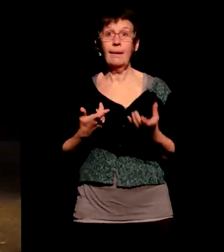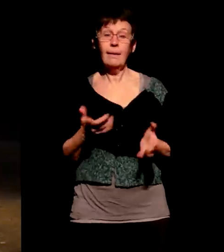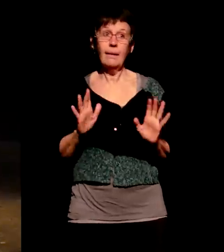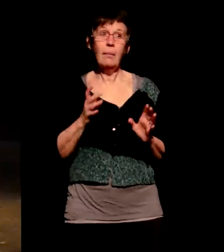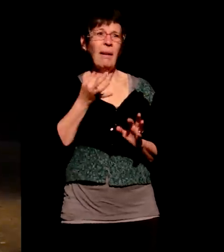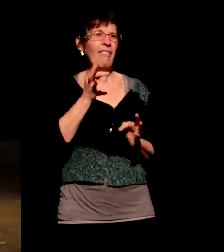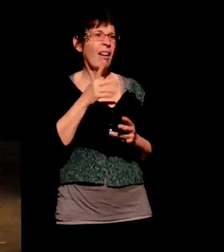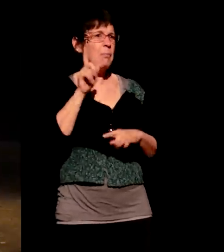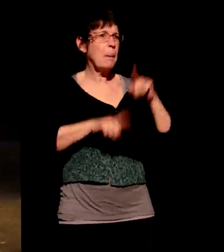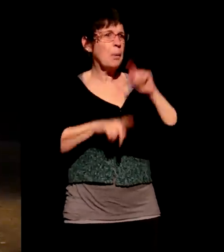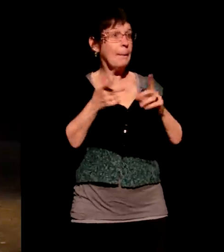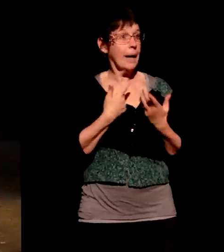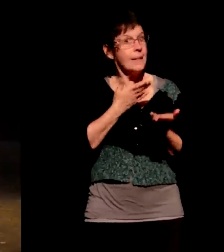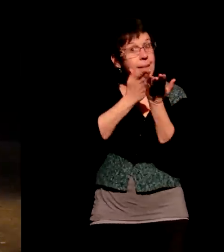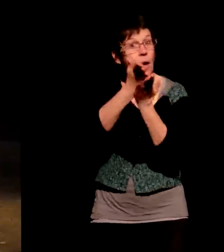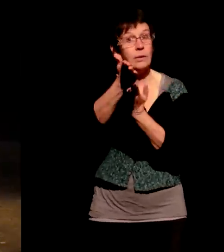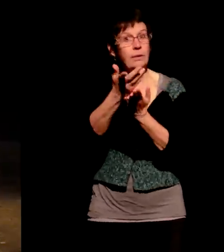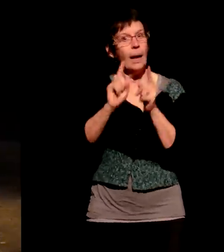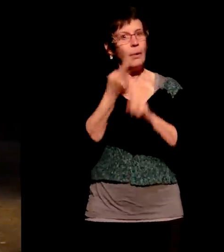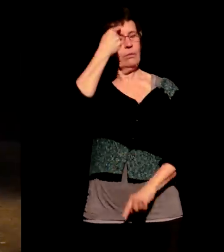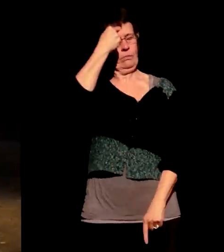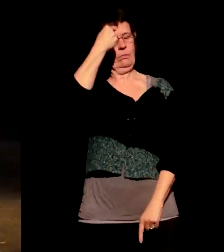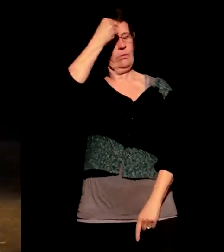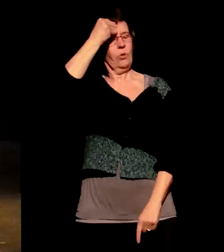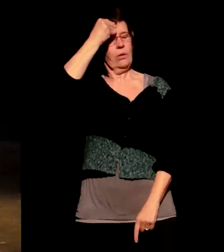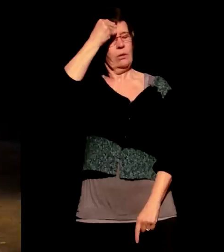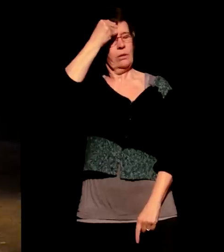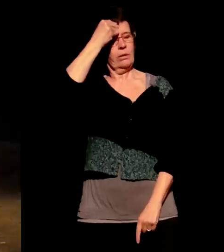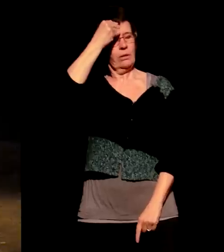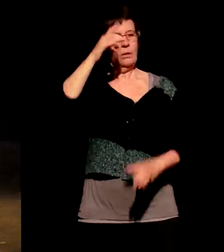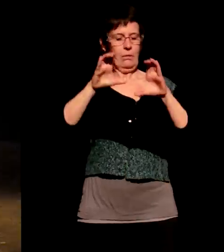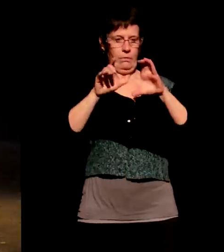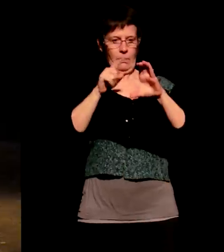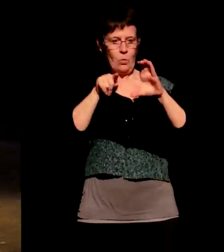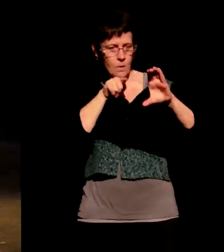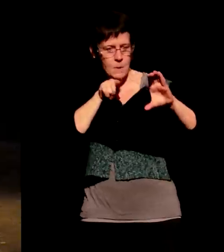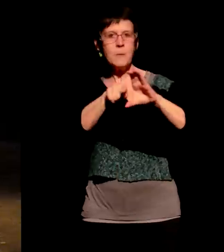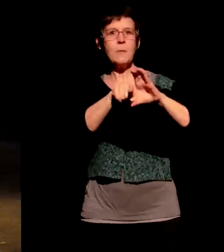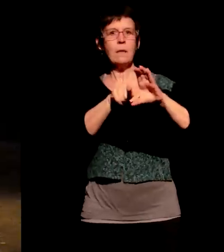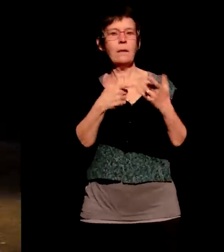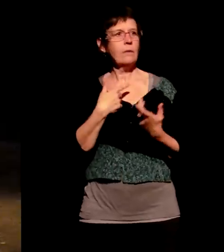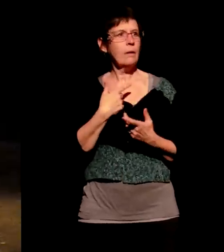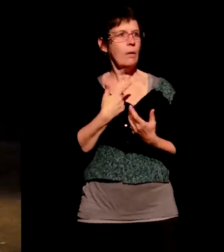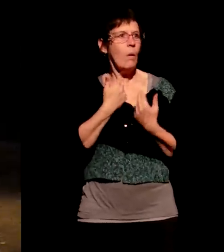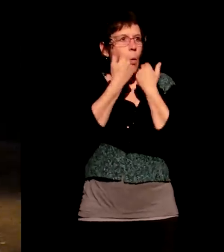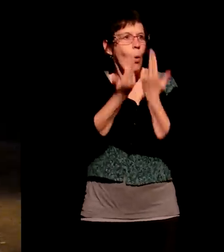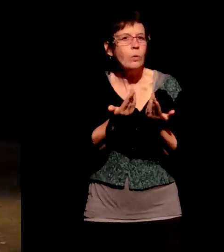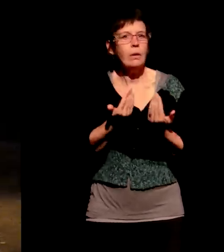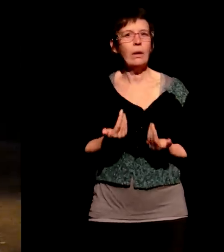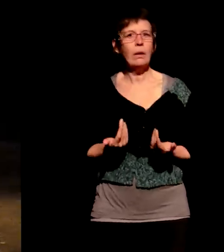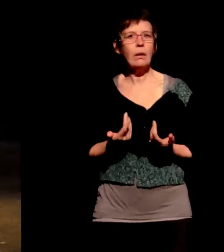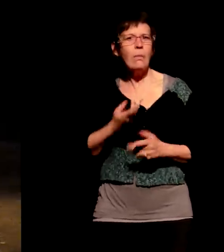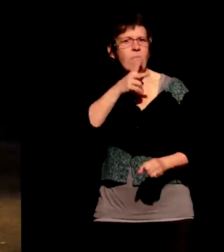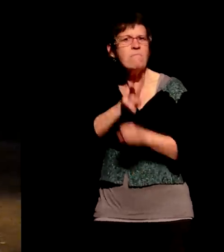ce que je pose, hein, c'est une question de qu'est-ce que ça dit. Ce que ça dit, c'est que se faire pénétrer dans l'anus, c'est infamant, c'est dégradant, voilà. Donc c'est un propos qui